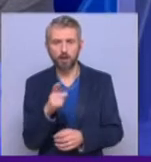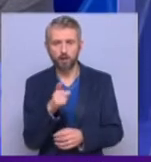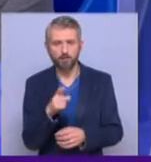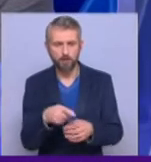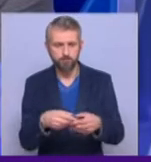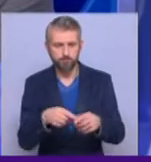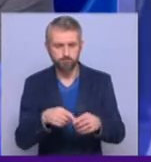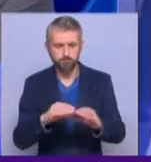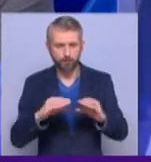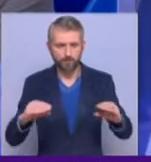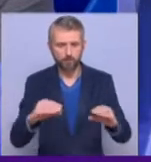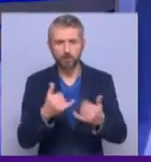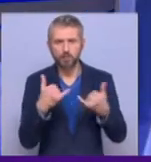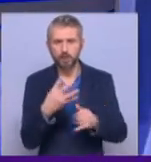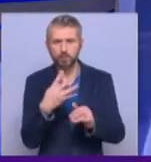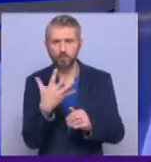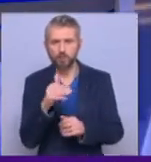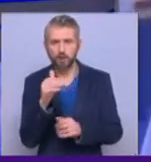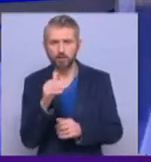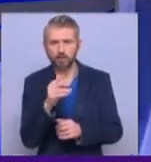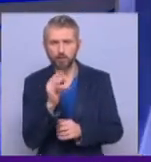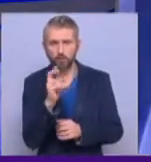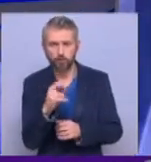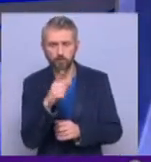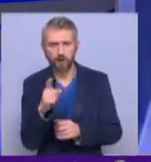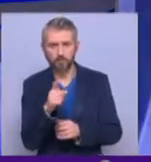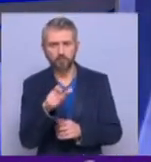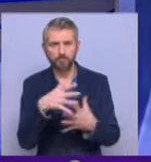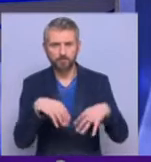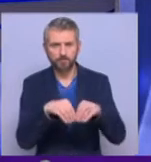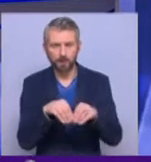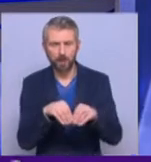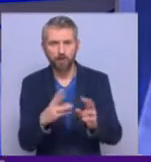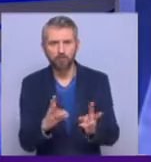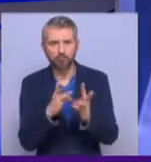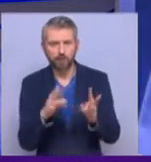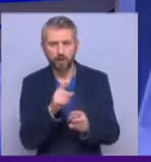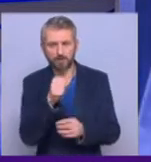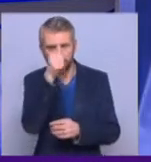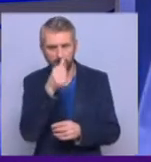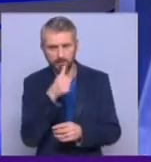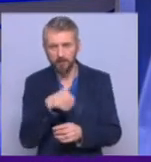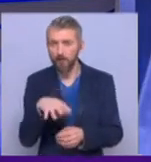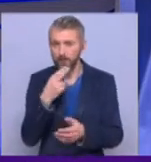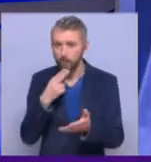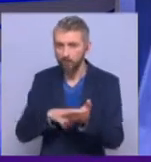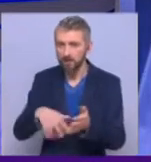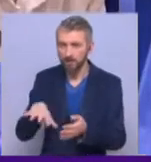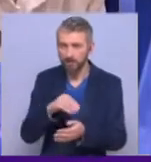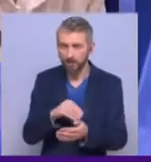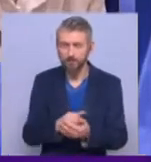поверхность. Неужели 45 тысяч кубов газа человек, семья сжигает за месяц? Все прописаны,